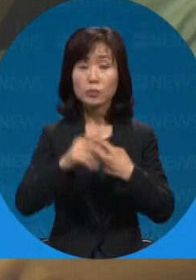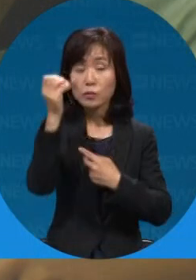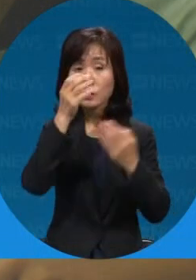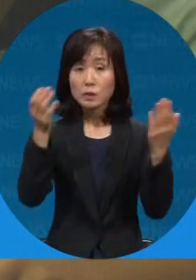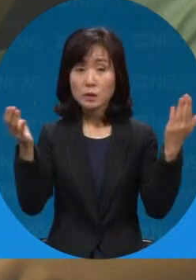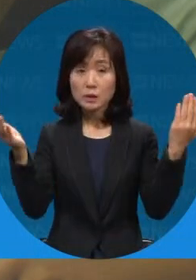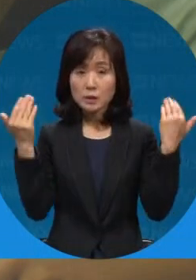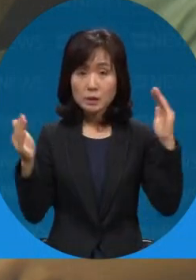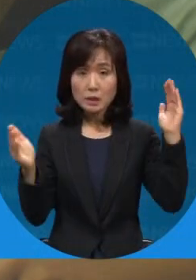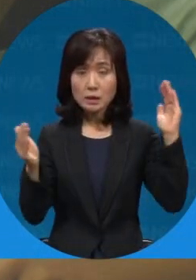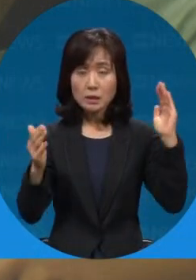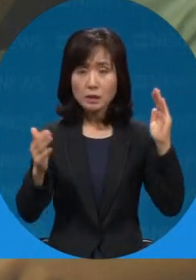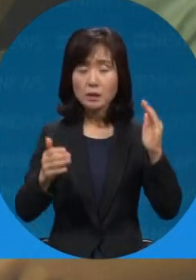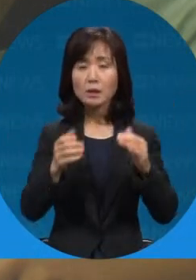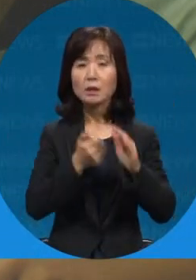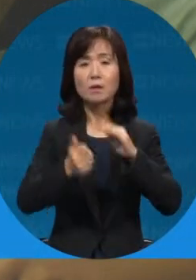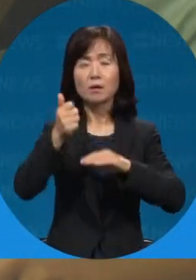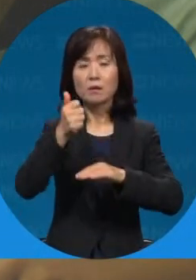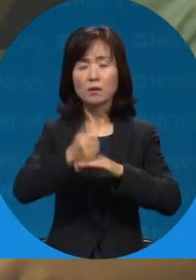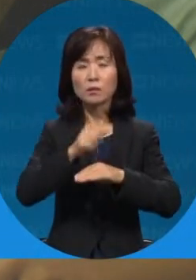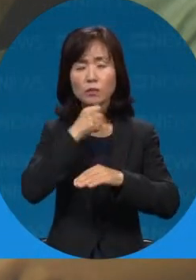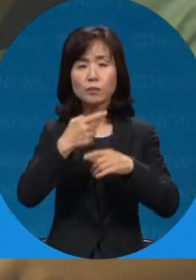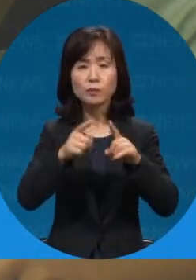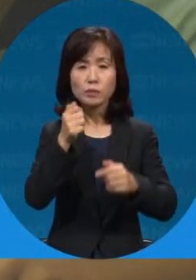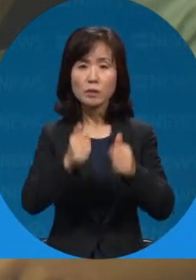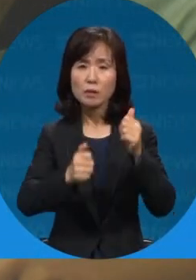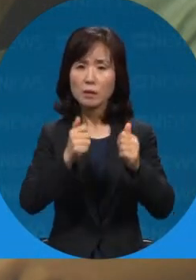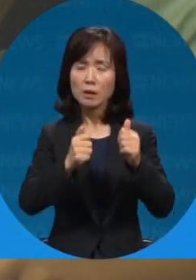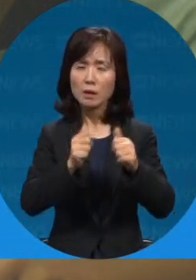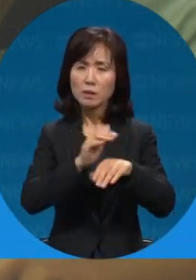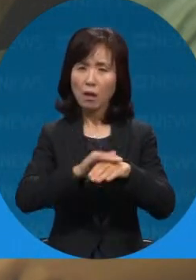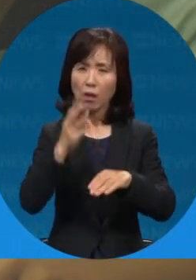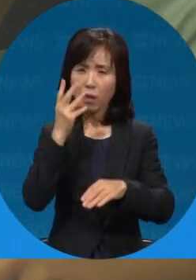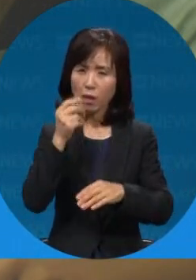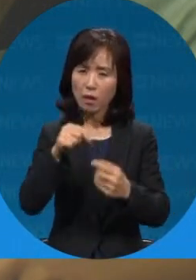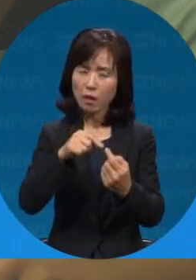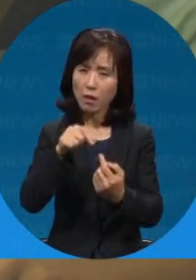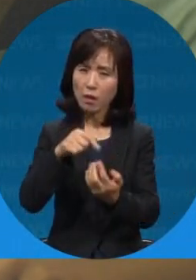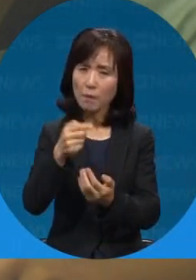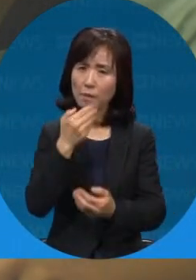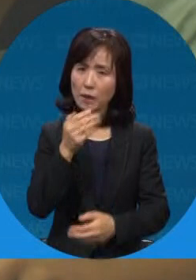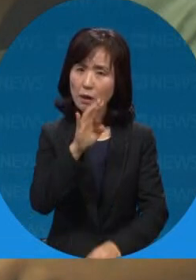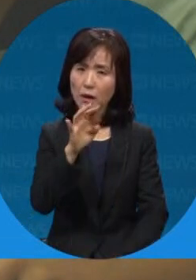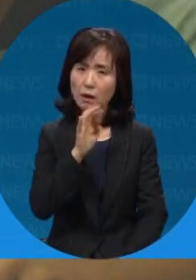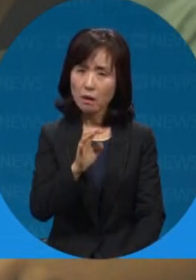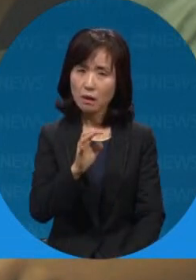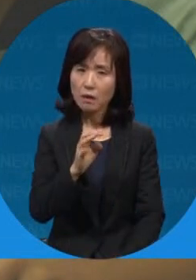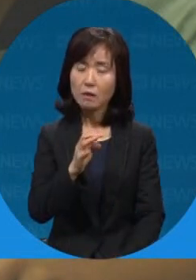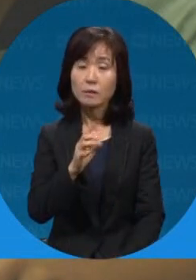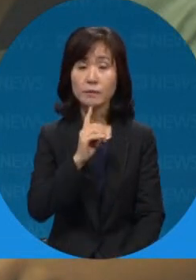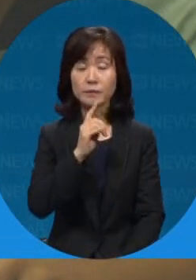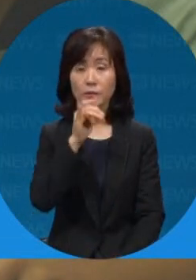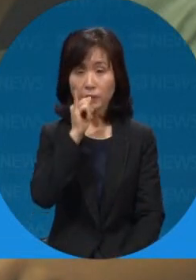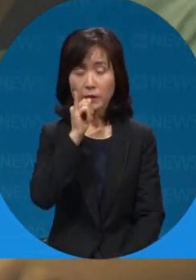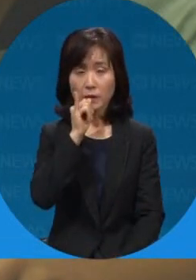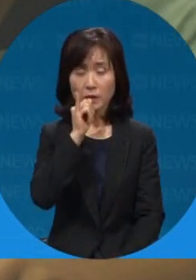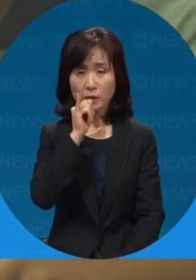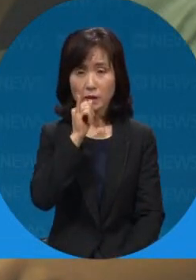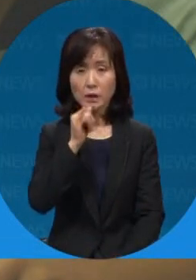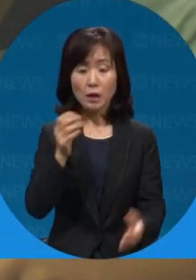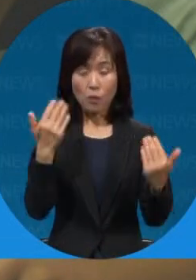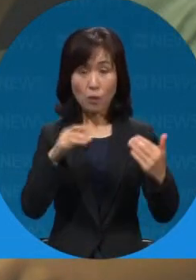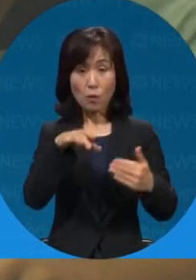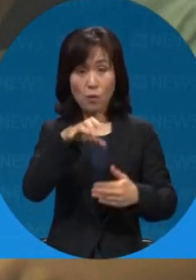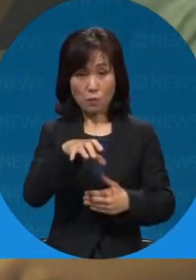학업성취도 평가가 제대로 치러지게 냐 는 지적이 나오고 있습니다 서진석 기자의 보도 먼저 보시고 학교 현장